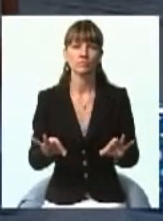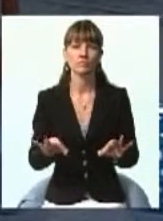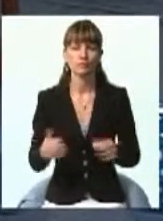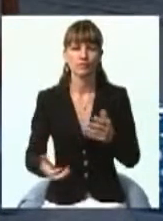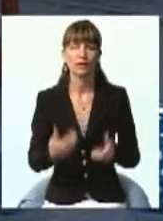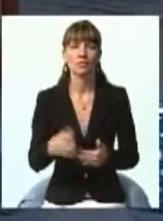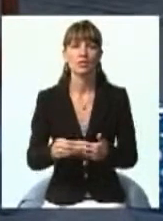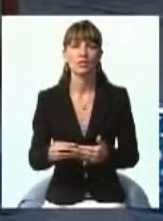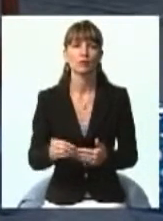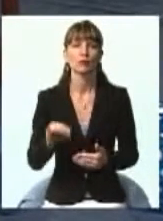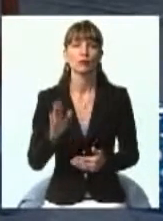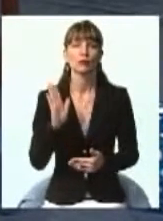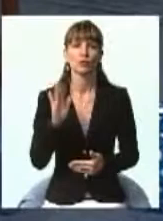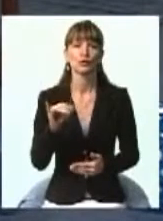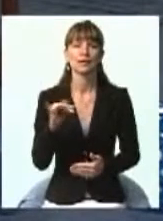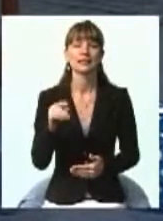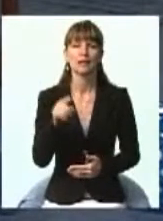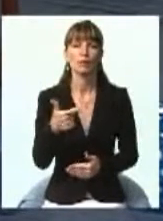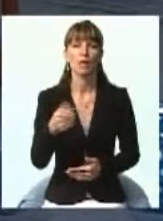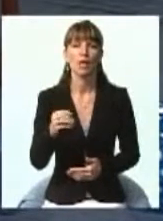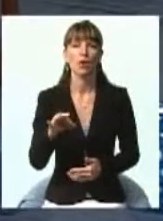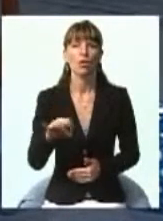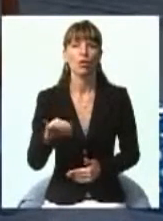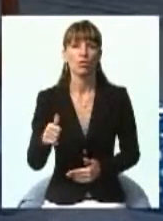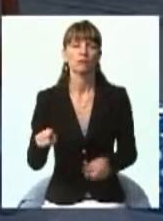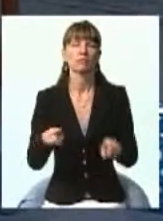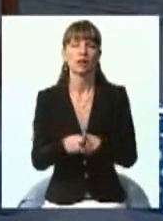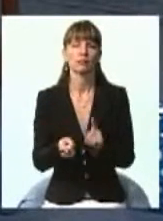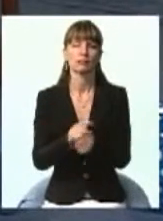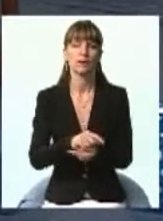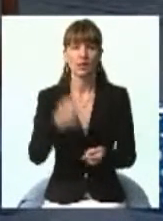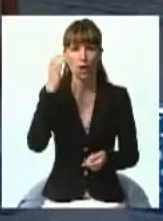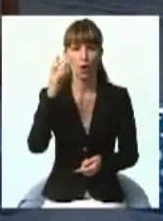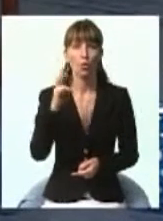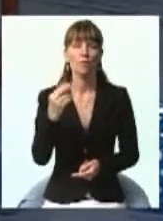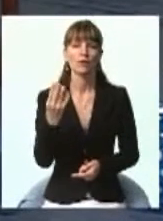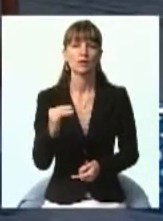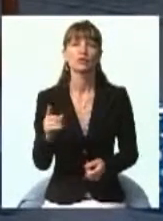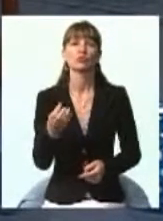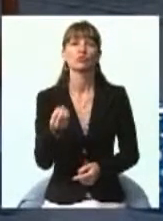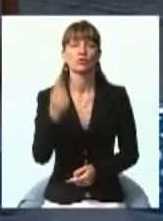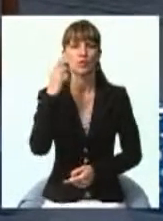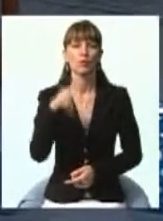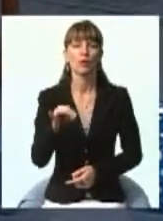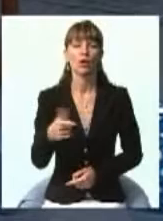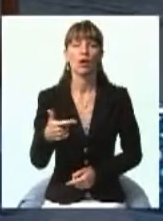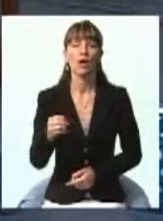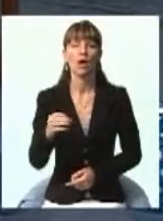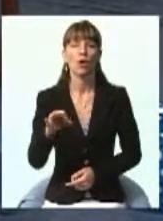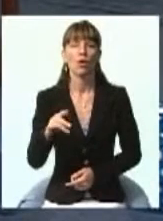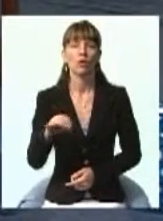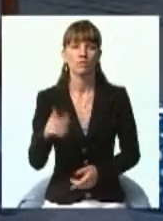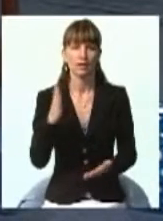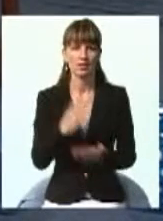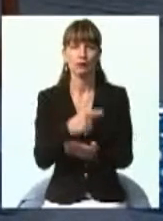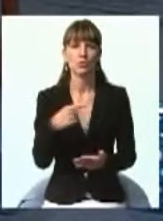сину, у землі, буде з тебе геолог. Напевно, так і стають науковцями. А що ти ще знаєш про геологів? Які у них взагалі мінуси є в цій професії,